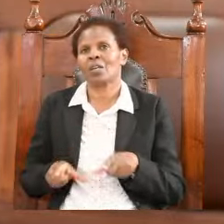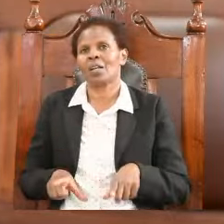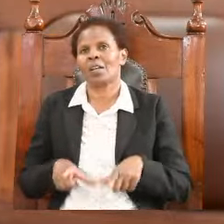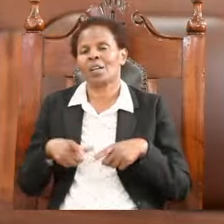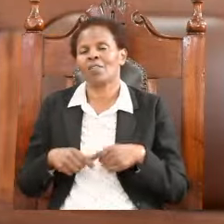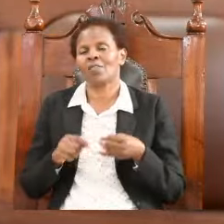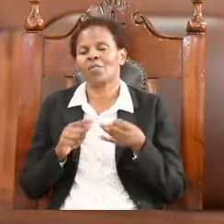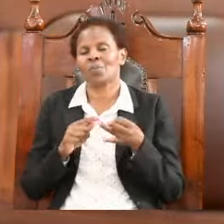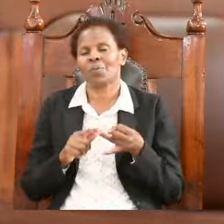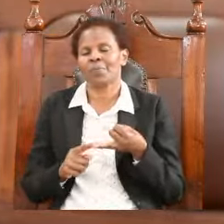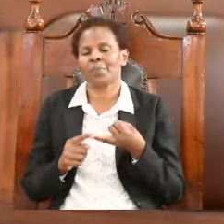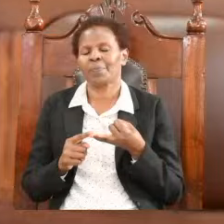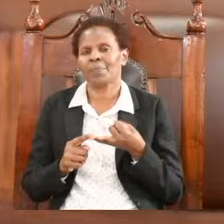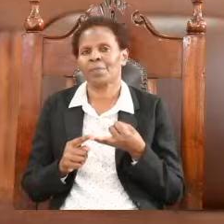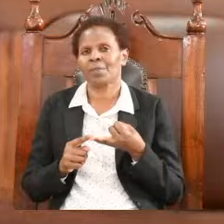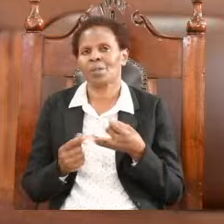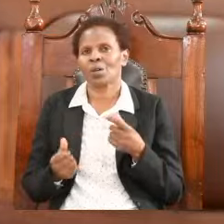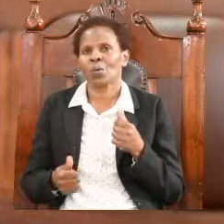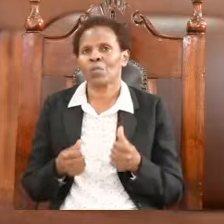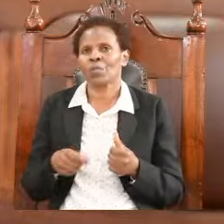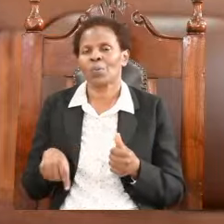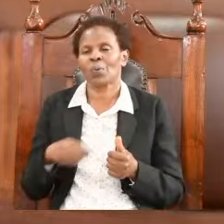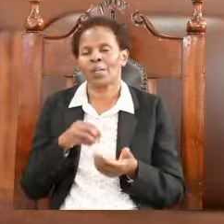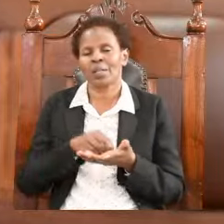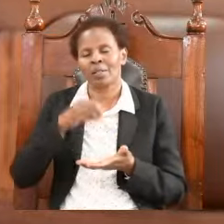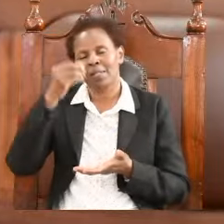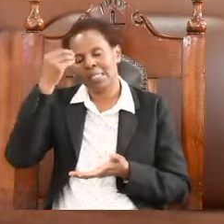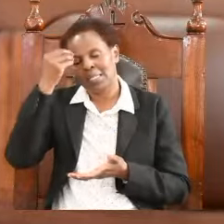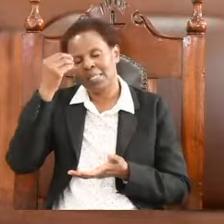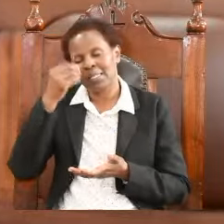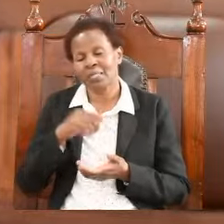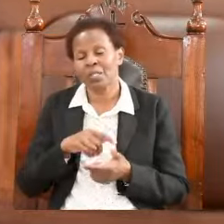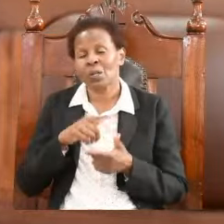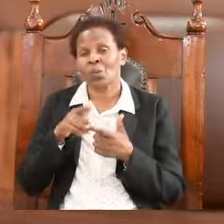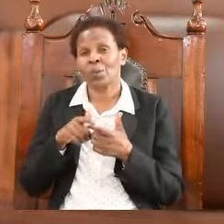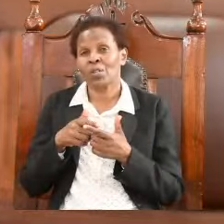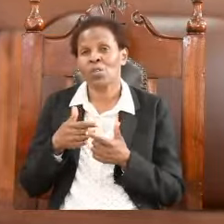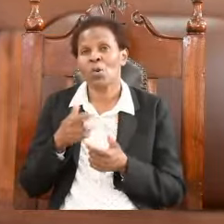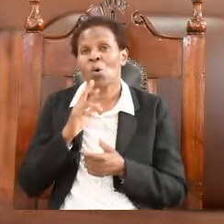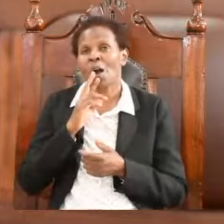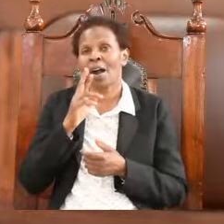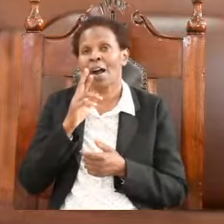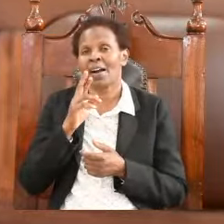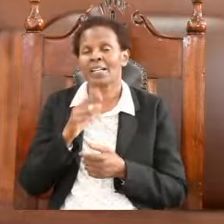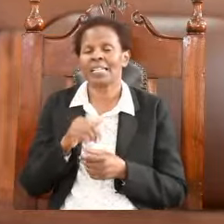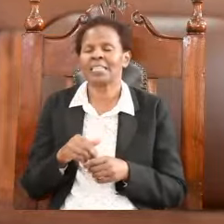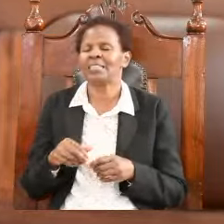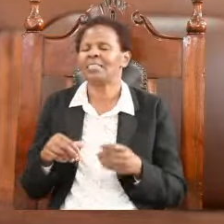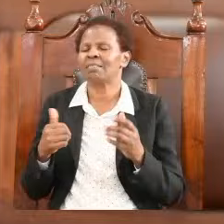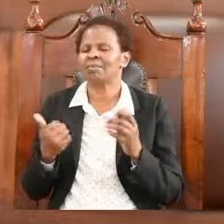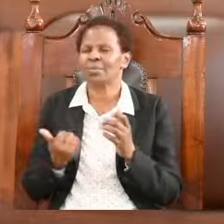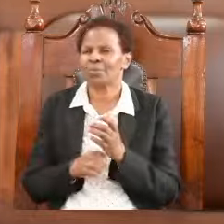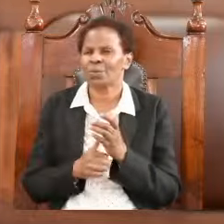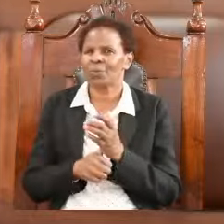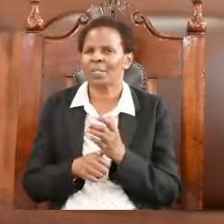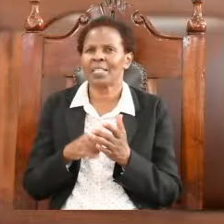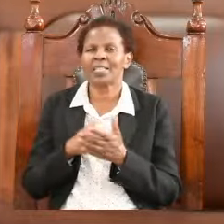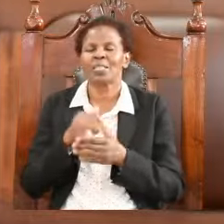wa keri uria tureruta ni ate ona riria wekora handu-ini hahana atia